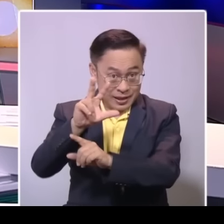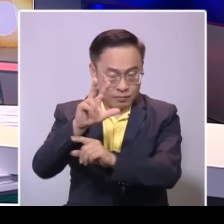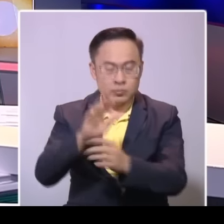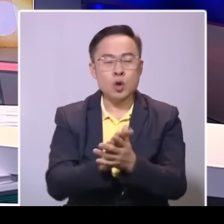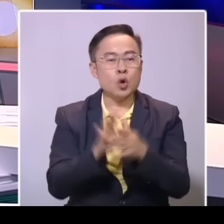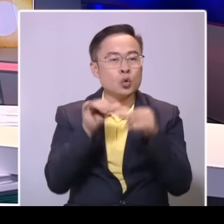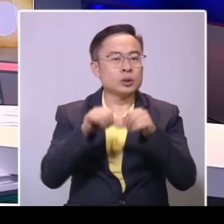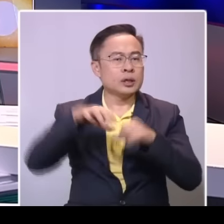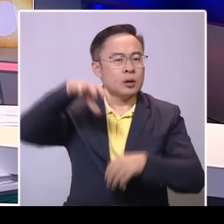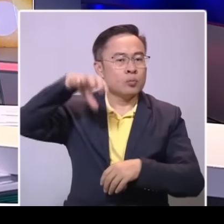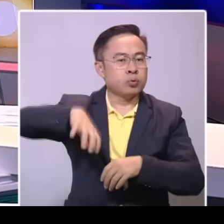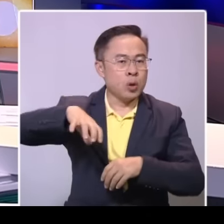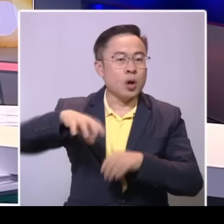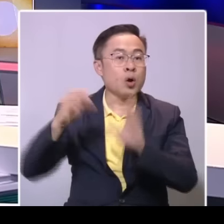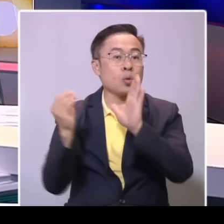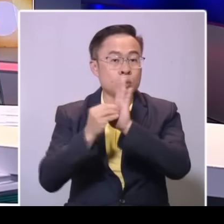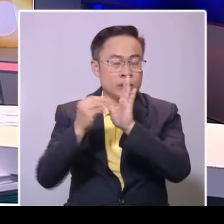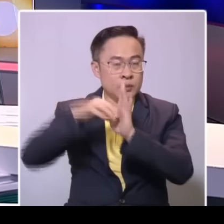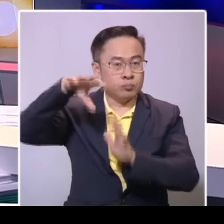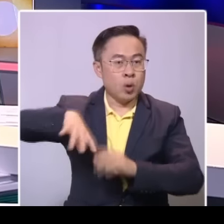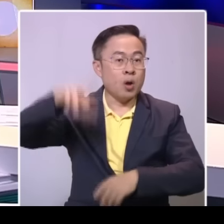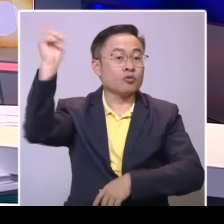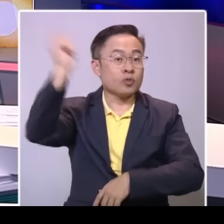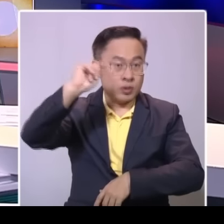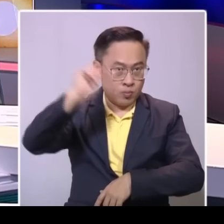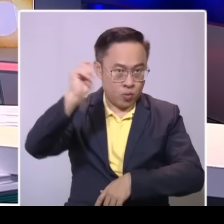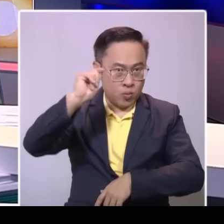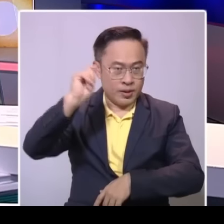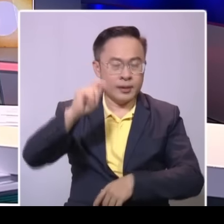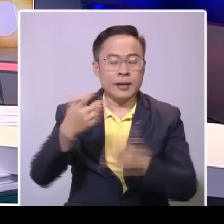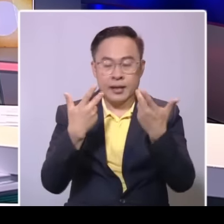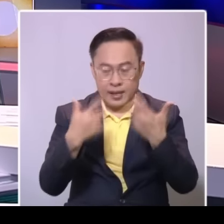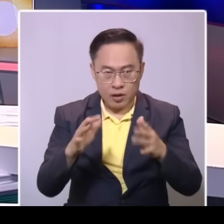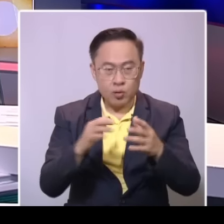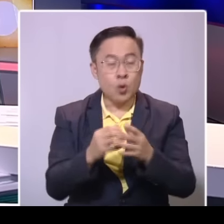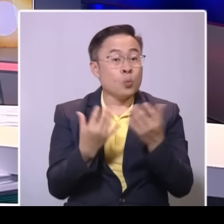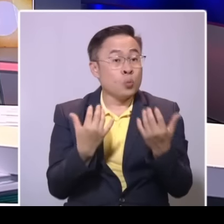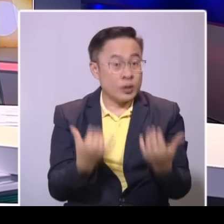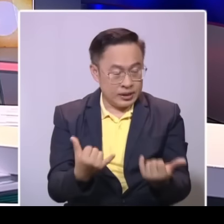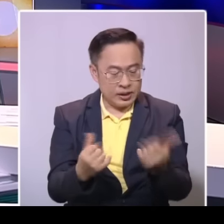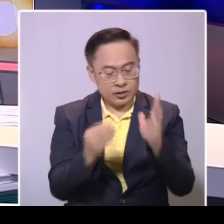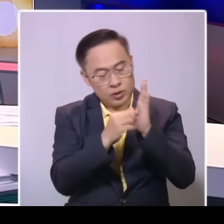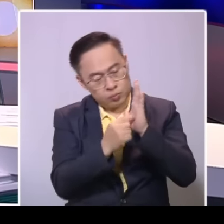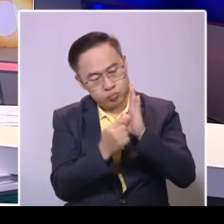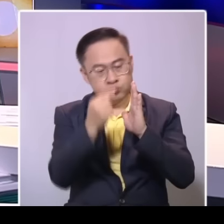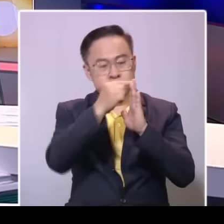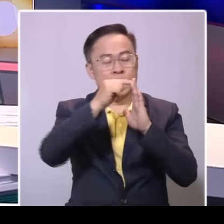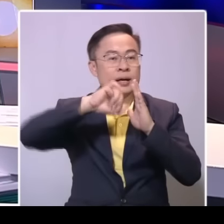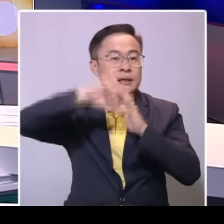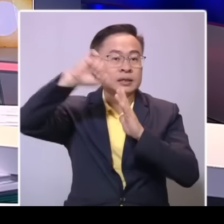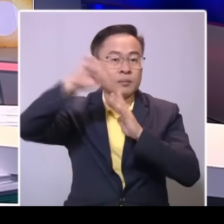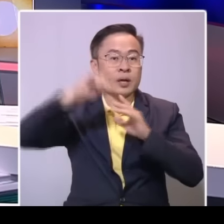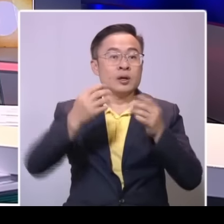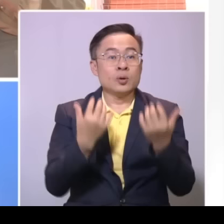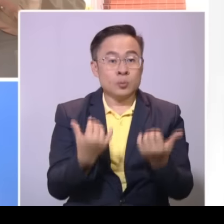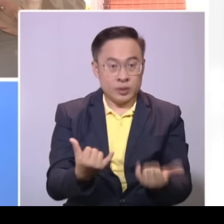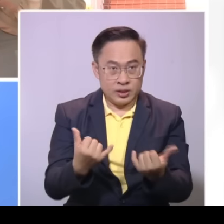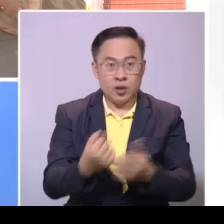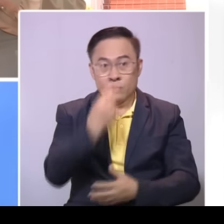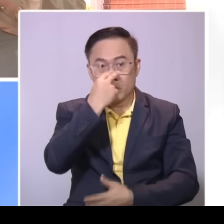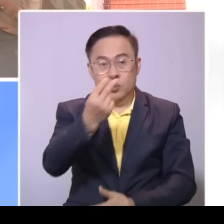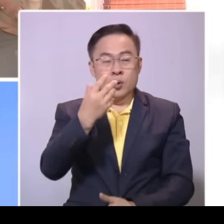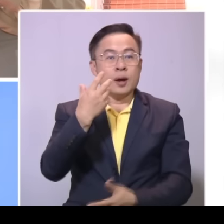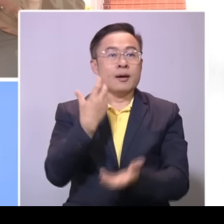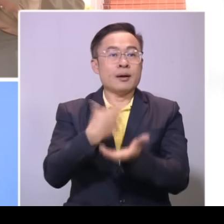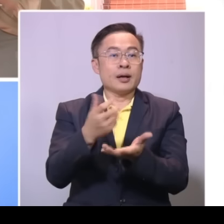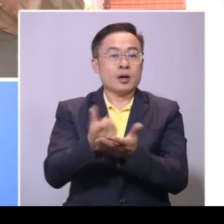สนามหลวงและอัญเชิญไปประดิษฐานต่อในพื้นที่ส่วนภูมิภาคนะคะเช้าวันนี้ถึงจังหวัดเชียงใหม่แล้วคุณอรวเผือกไทย